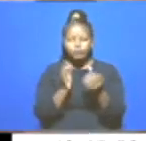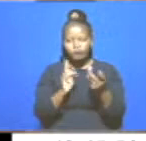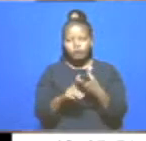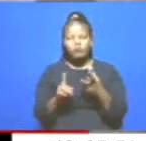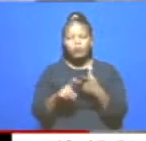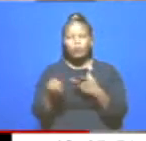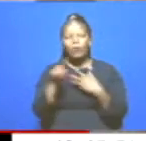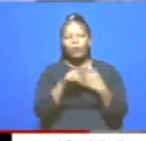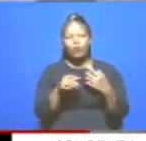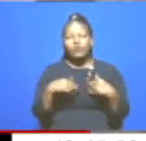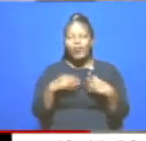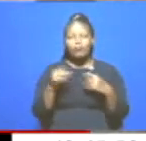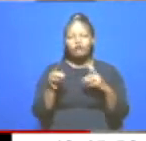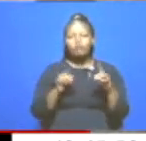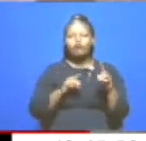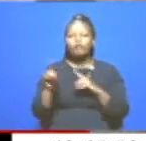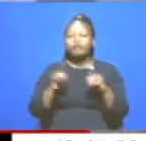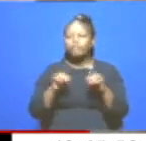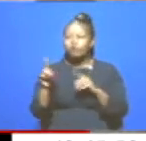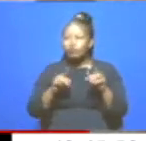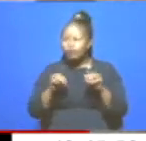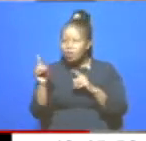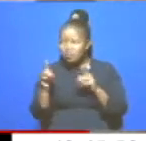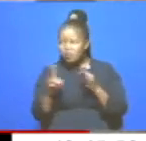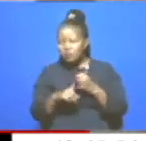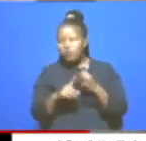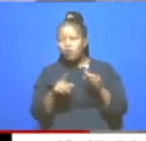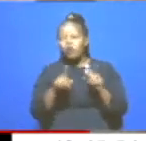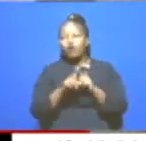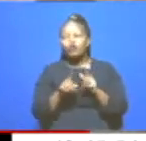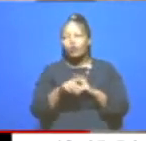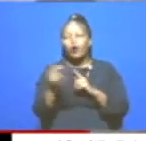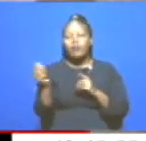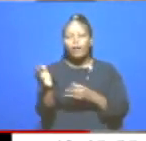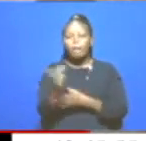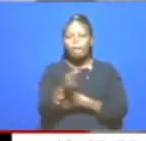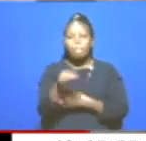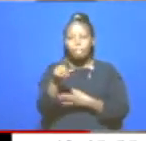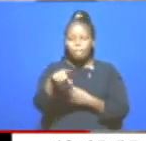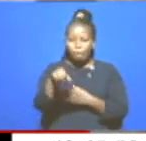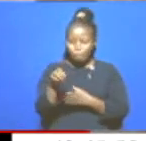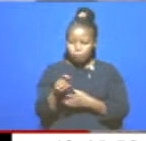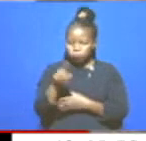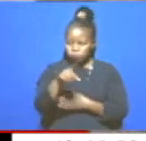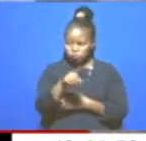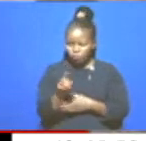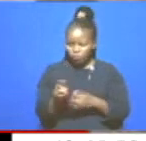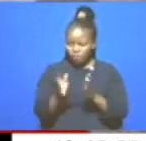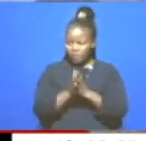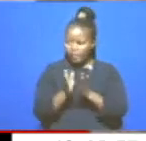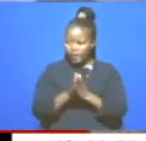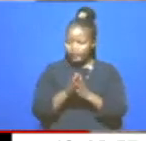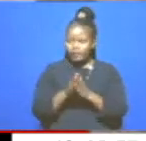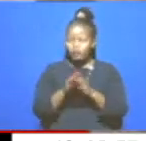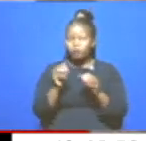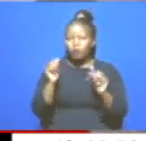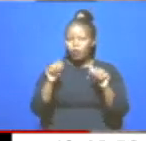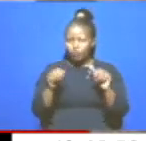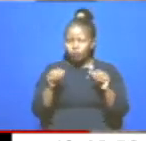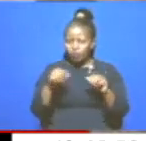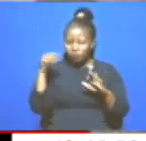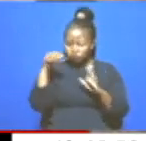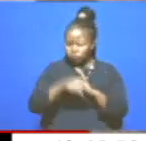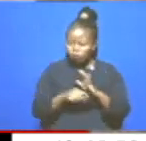utalii wa bahari, kuna fuo za bahari zile ambazo zinaweza kutumika kwa ile tunaita deep sea diving, pamoja na